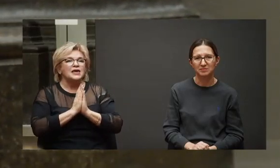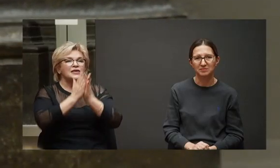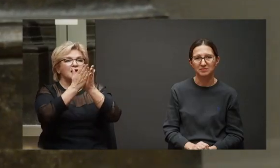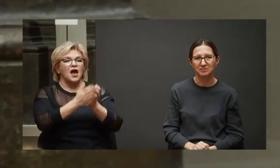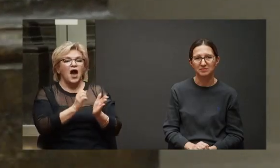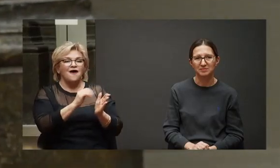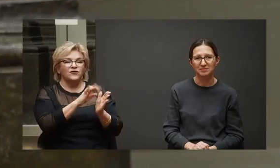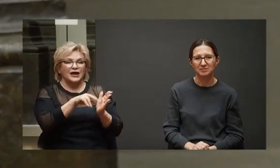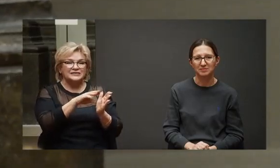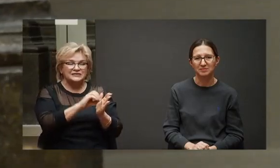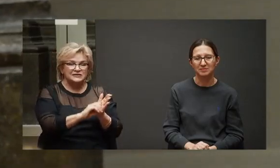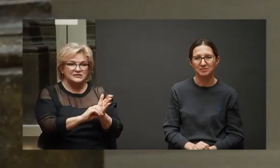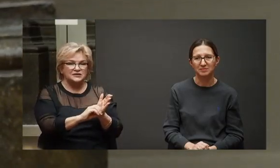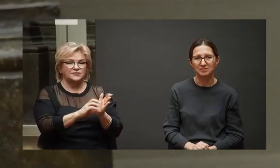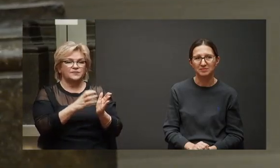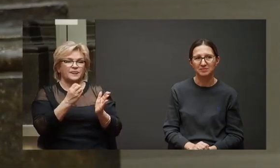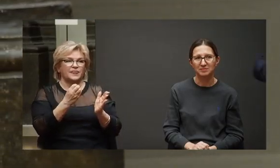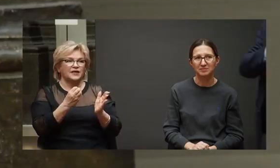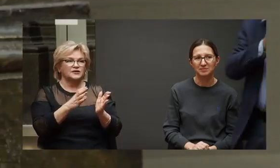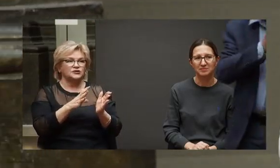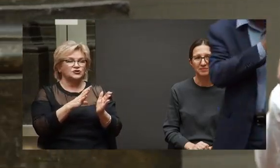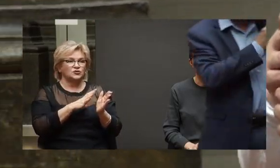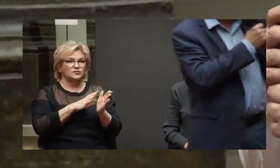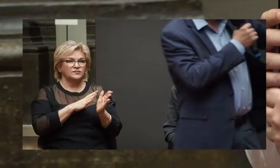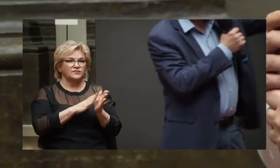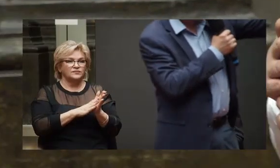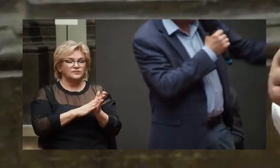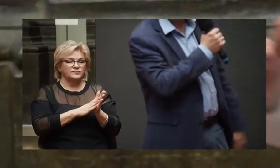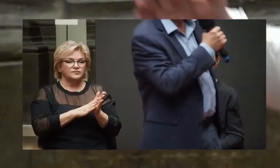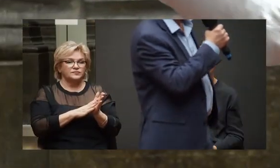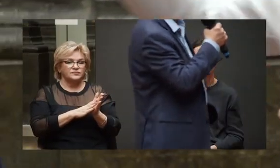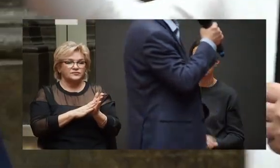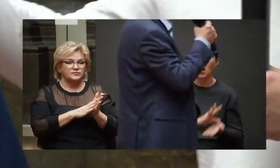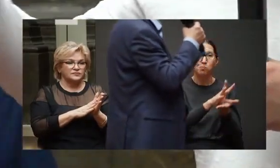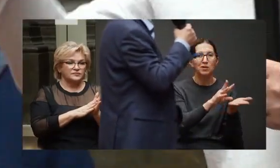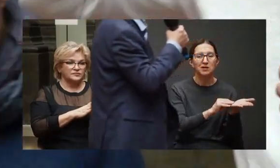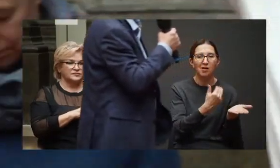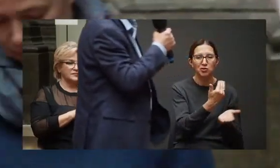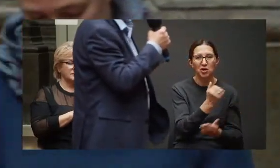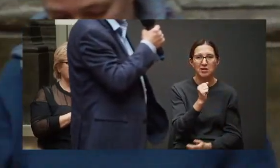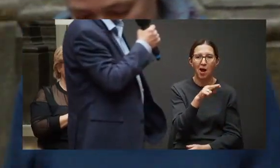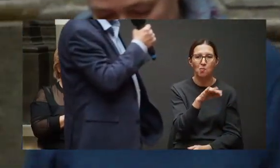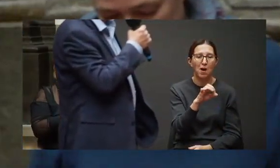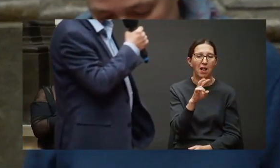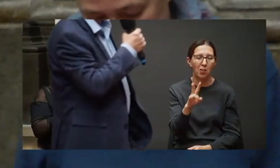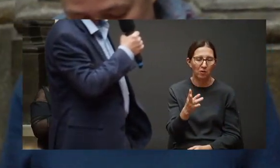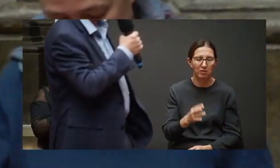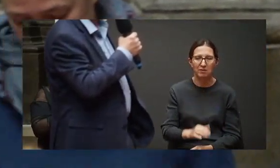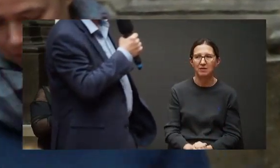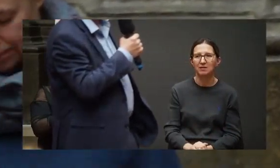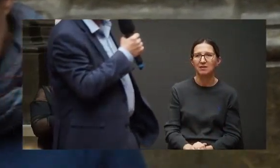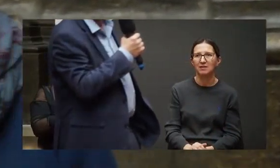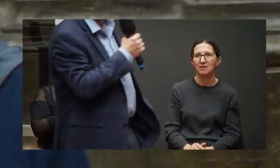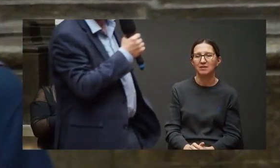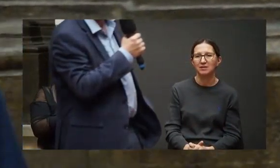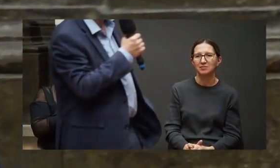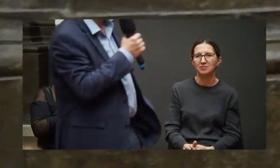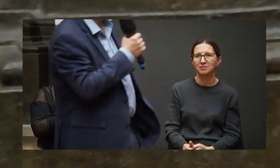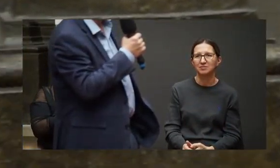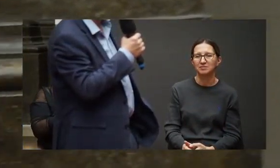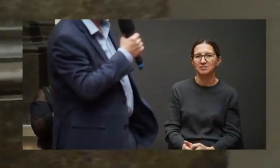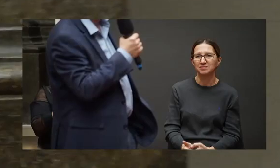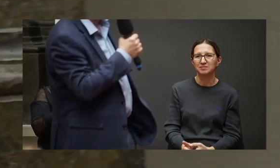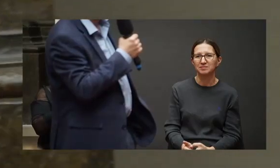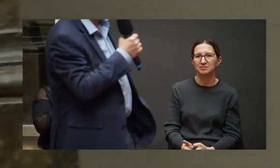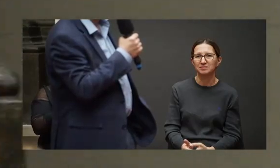Афродите. Значит, подражание Аполлону. Да? Подражание Аполлону и так далее. Мне кажется, это важный момент,